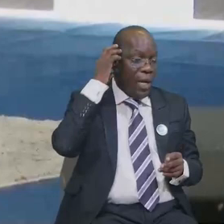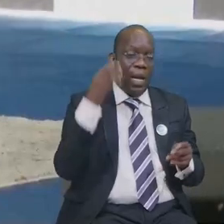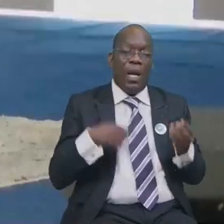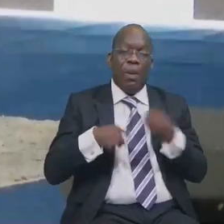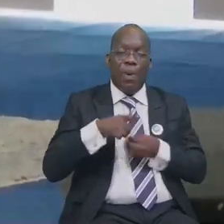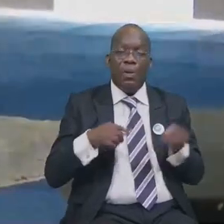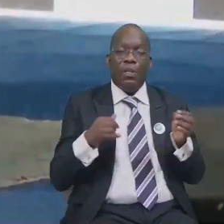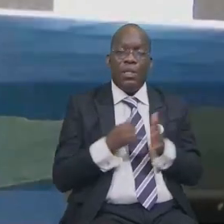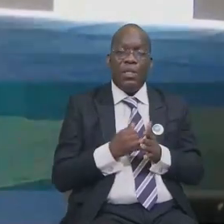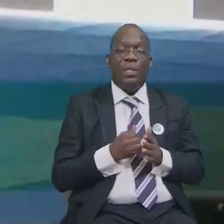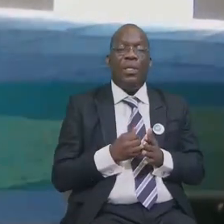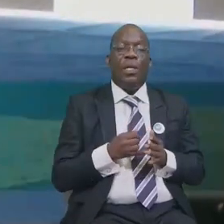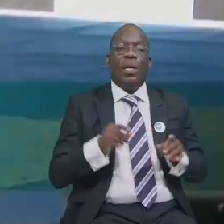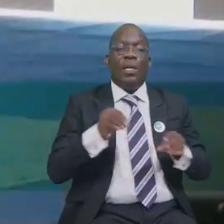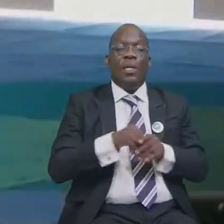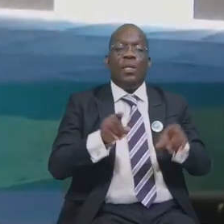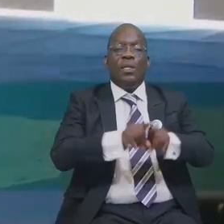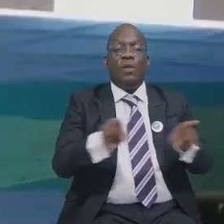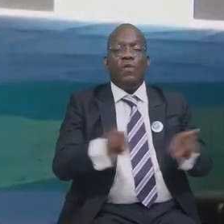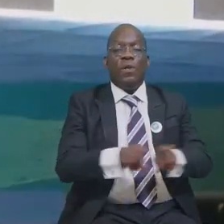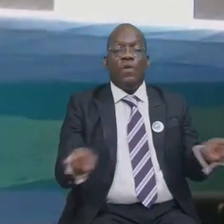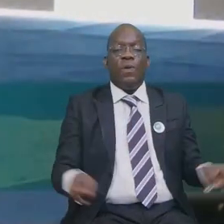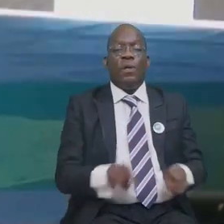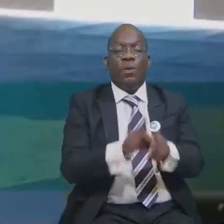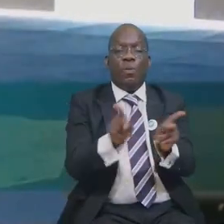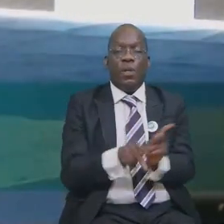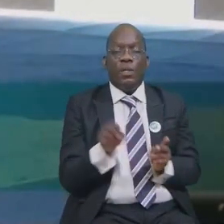aujourd'hui? En divers lieux. Et il dit dans le